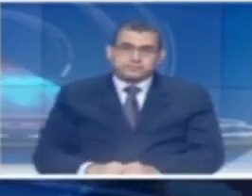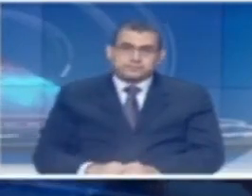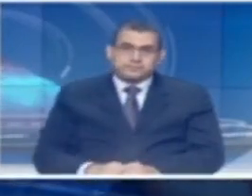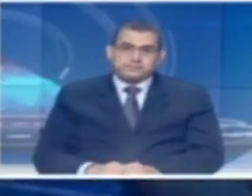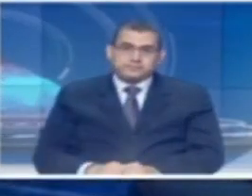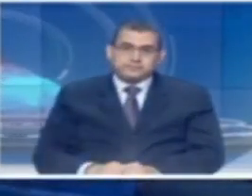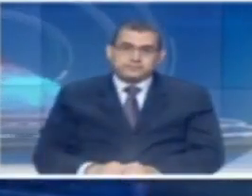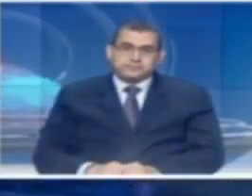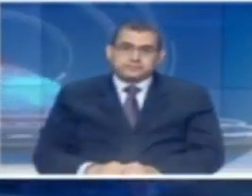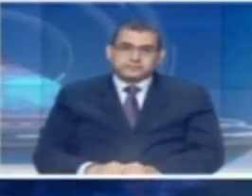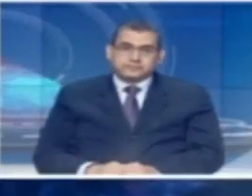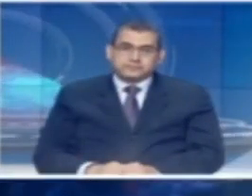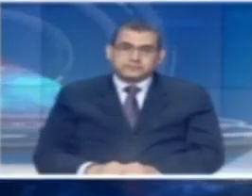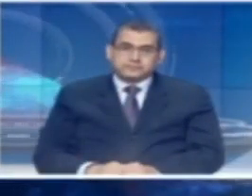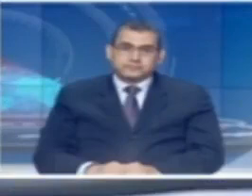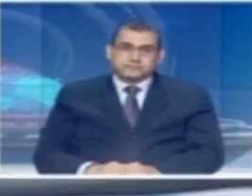293,613 حالة.